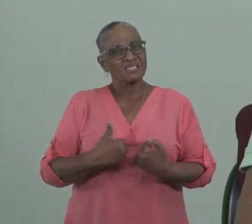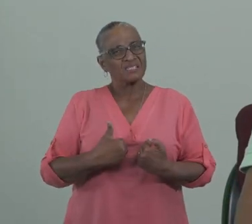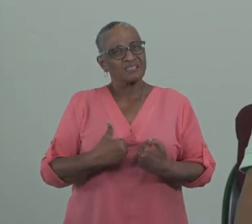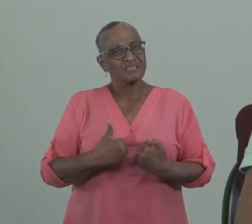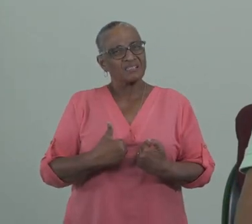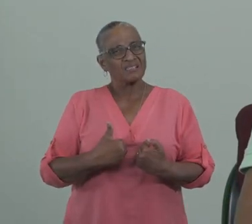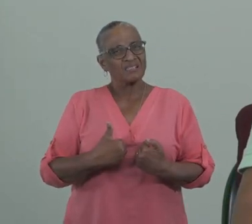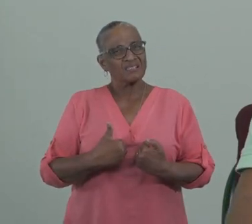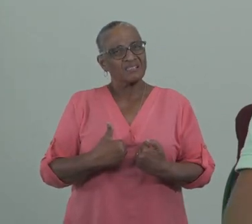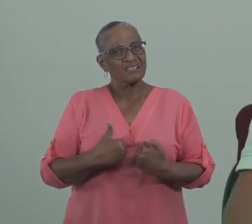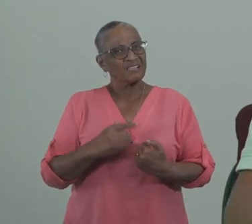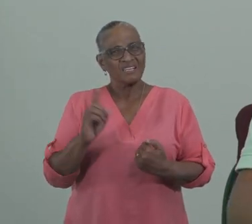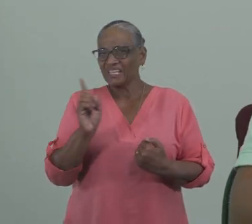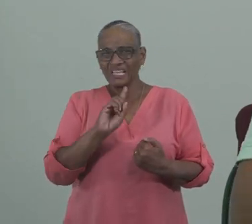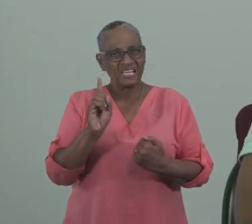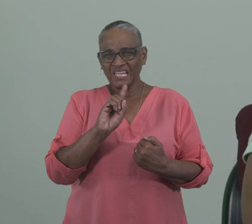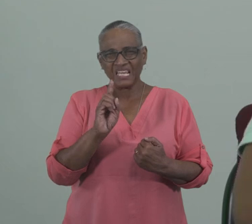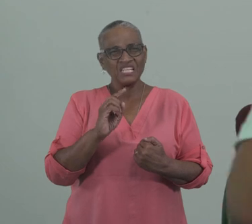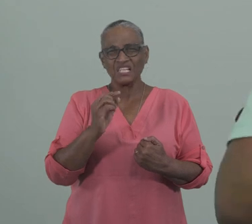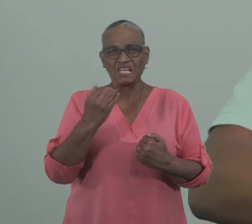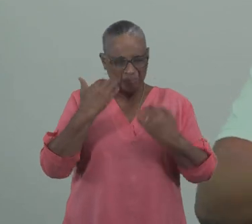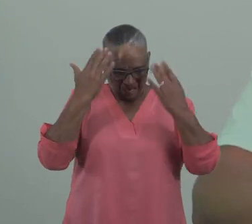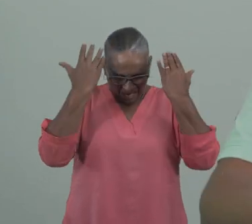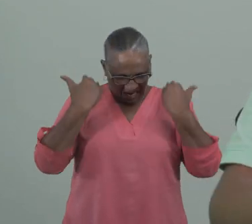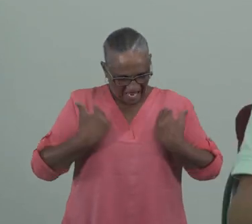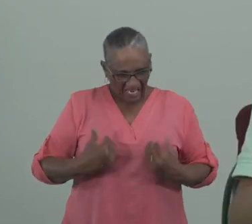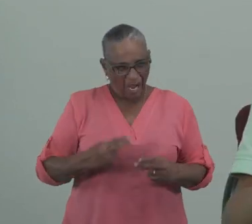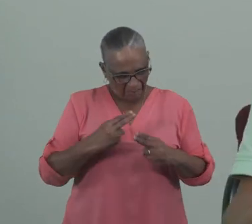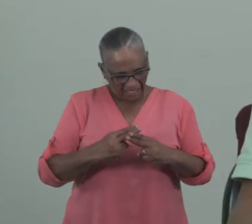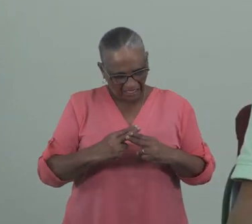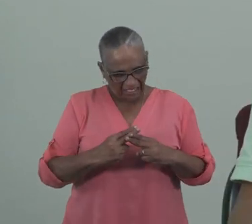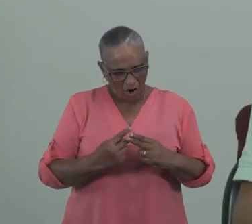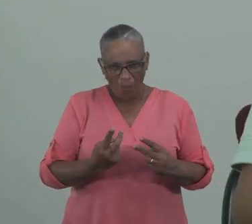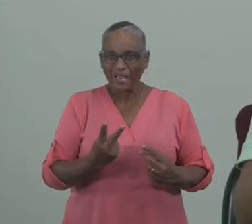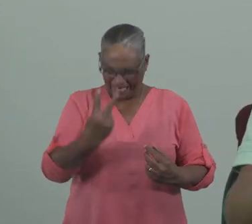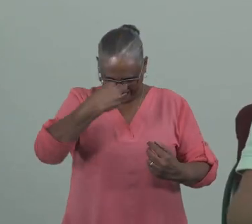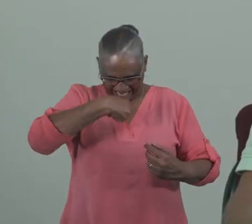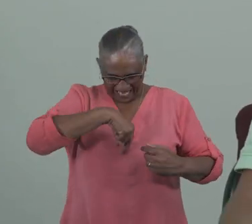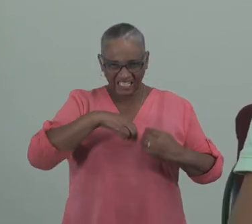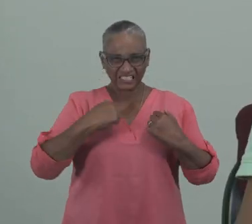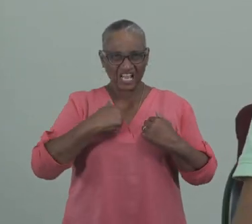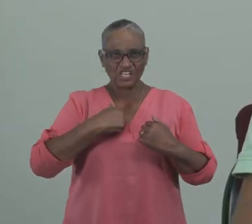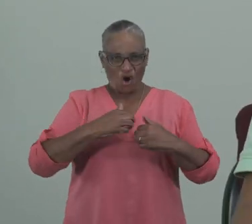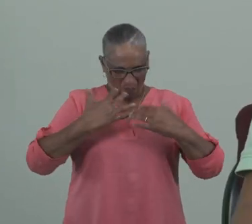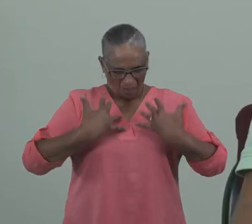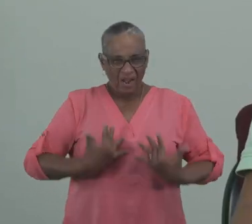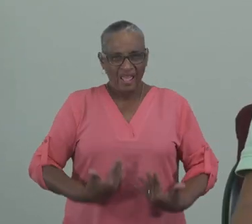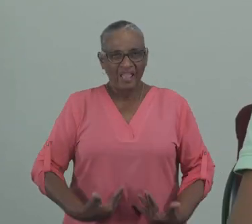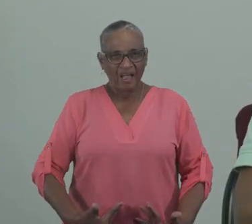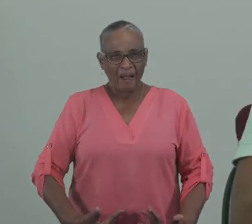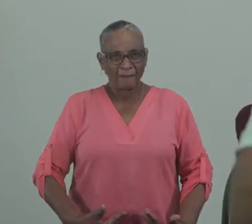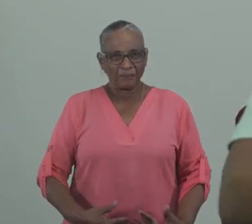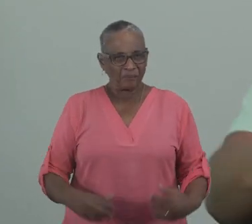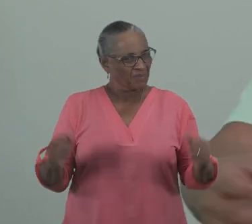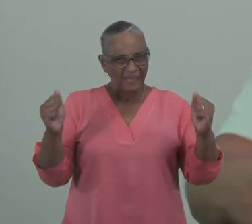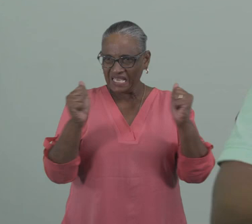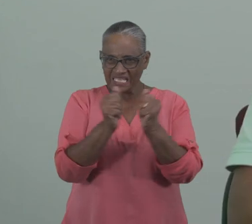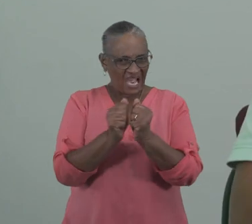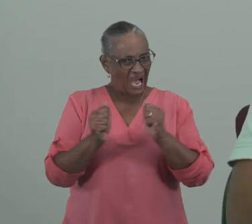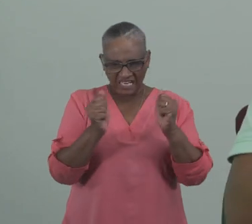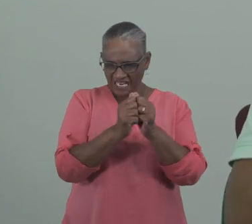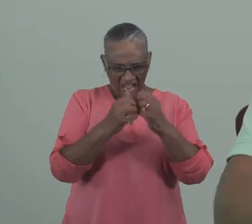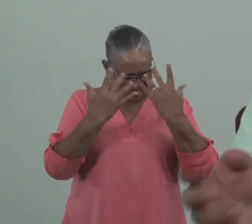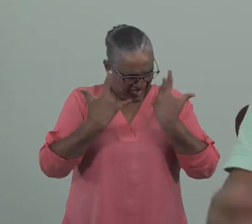Mensen die geen rekening houden met hun lichaam, met de behoeften van het lichaam. En als je dat jaren